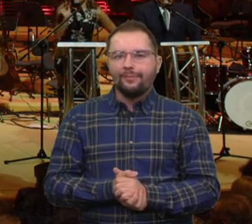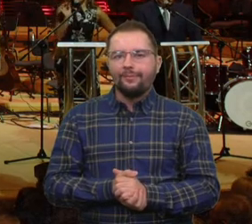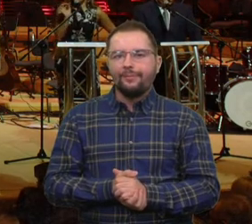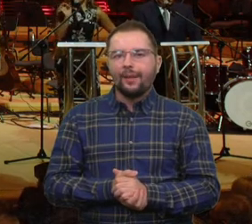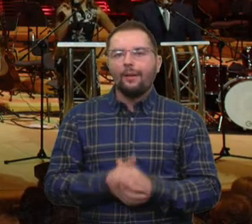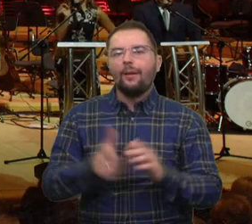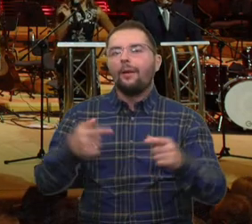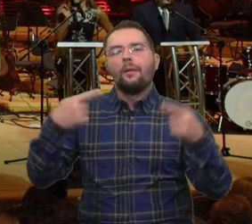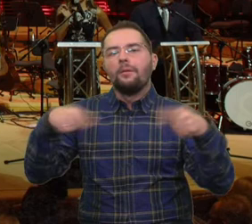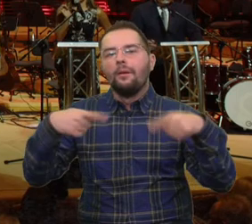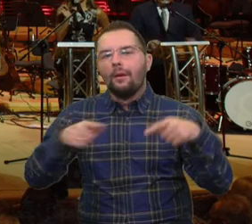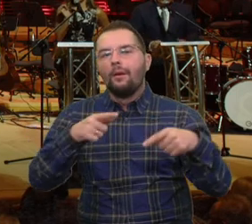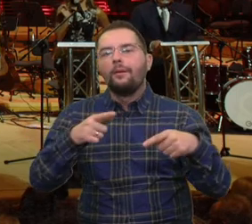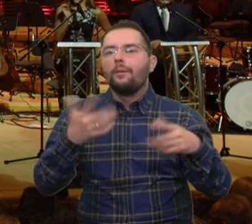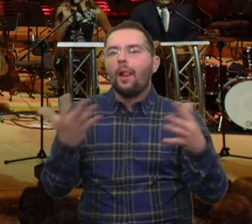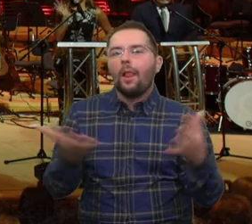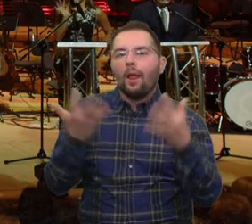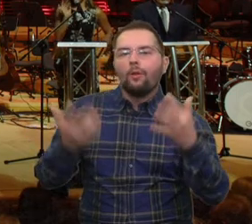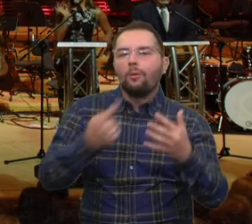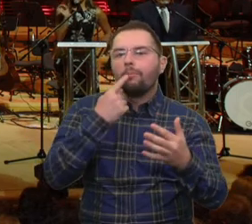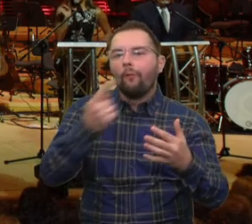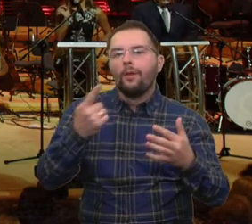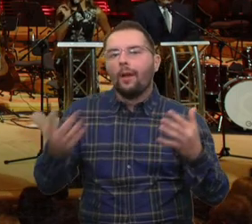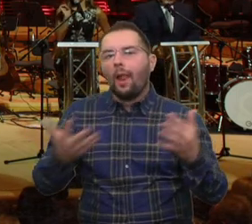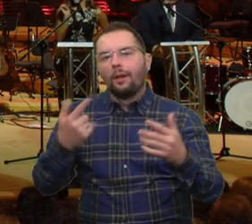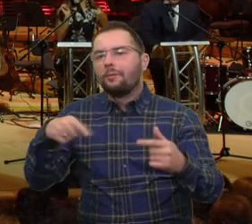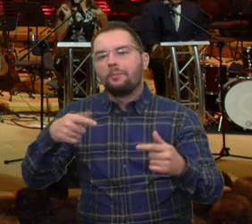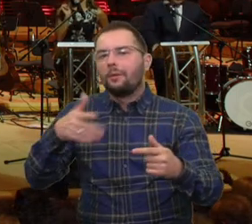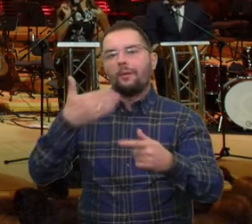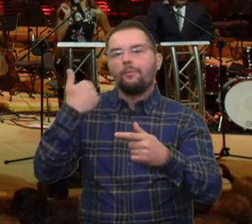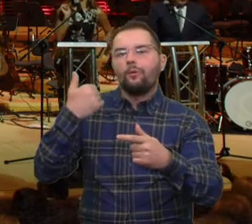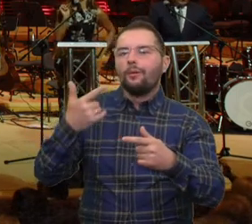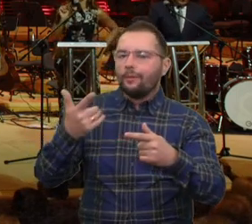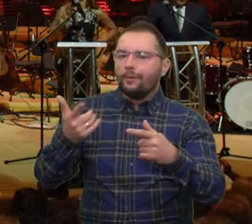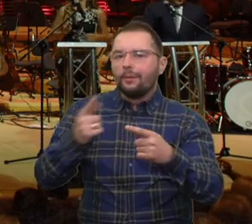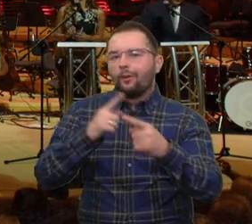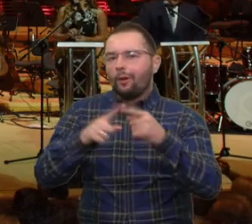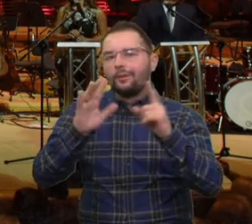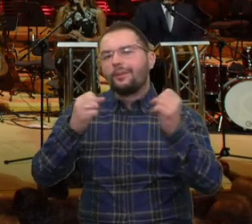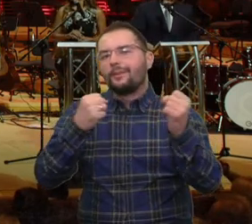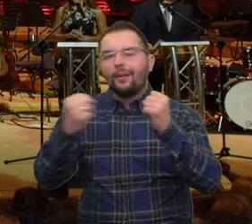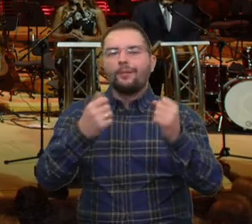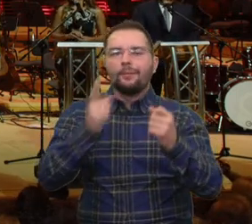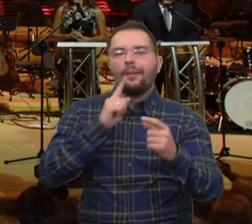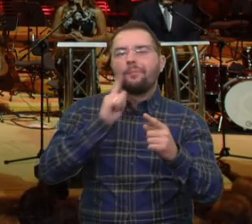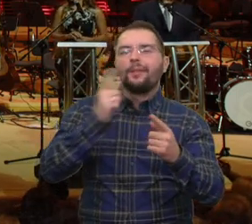Nikt nie powiedział, że będzie lekko, drodzy państwo. Naprawdę, nikt tego nie mówił wcześniej.